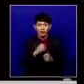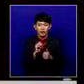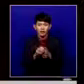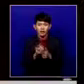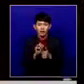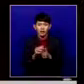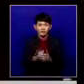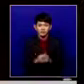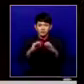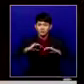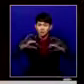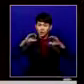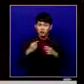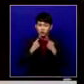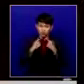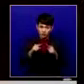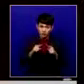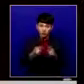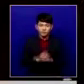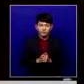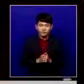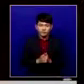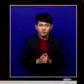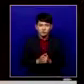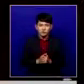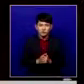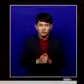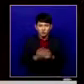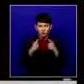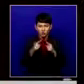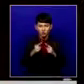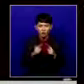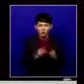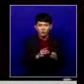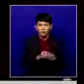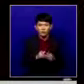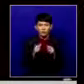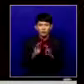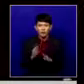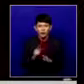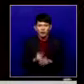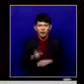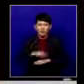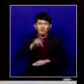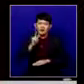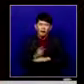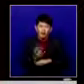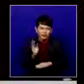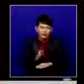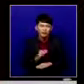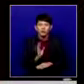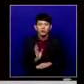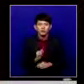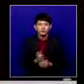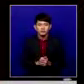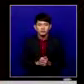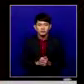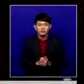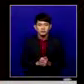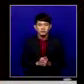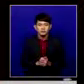บาลจะตอบนะครับไม่ต้องใช้วิธีการแบบท่านสรัญรุตนะฮะไม่ต้องประธานเอ้ยอะไรไม่ต้องนะครับ กับขออนุญาตท่านประธานนะ ครับผม